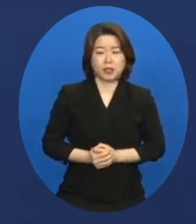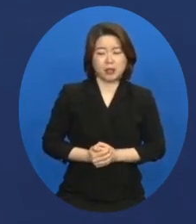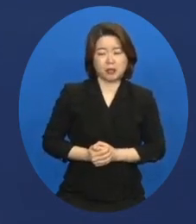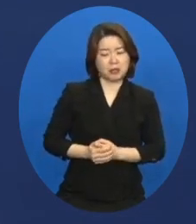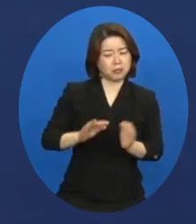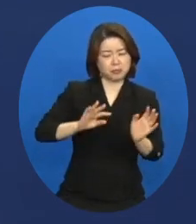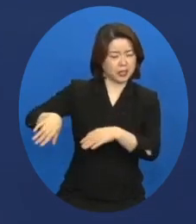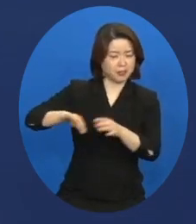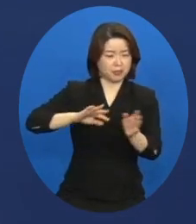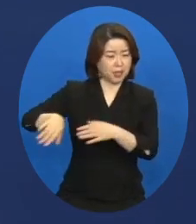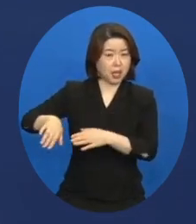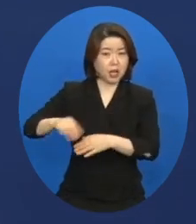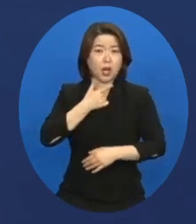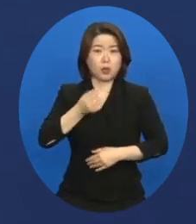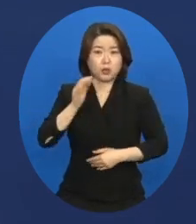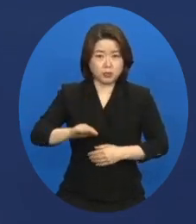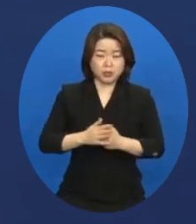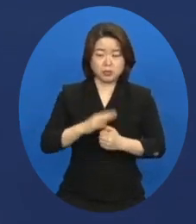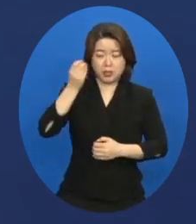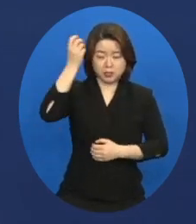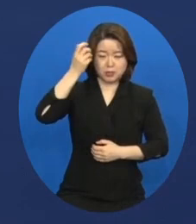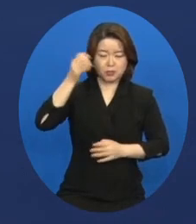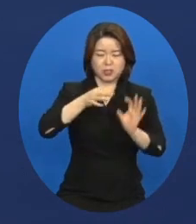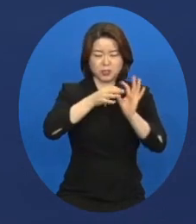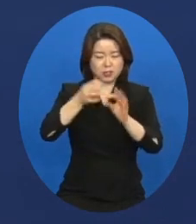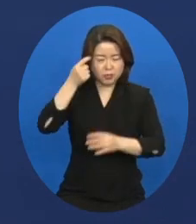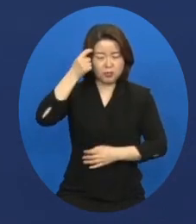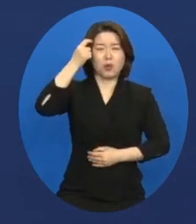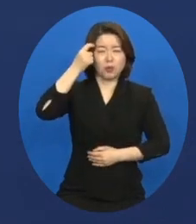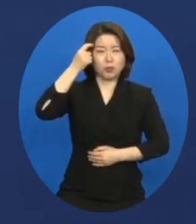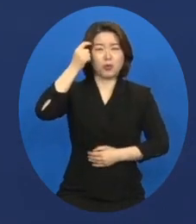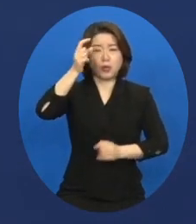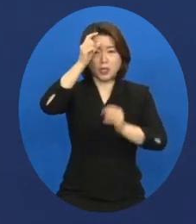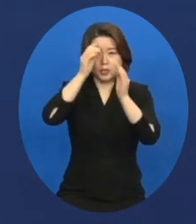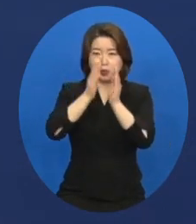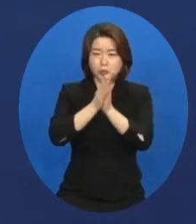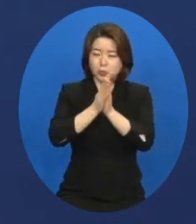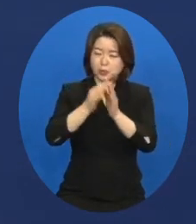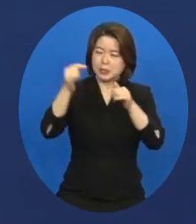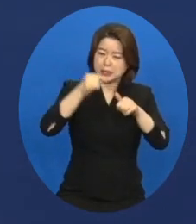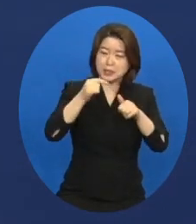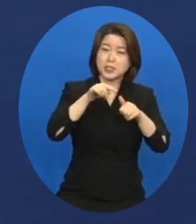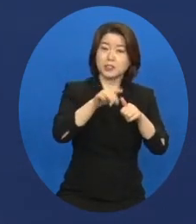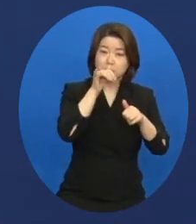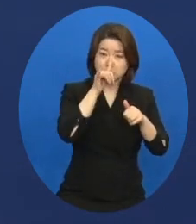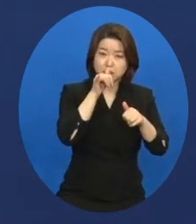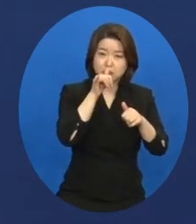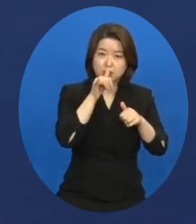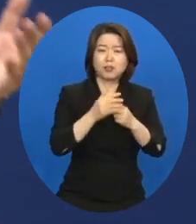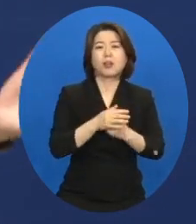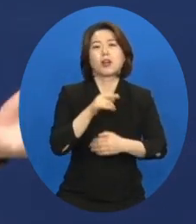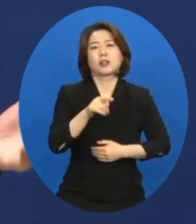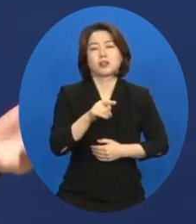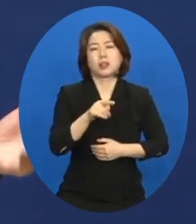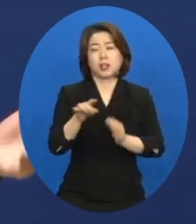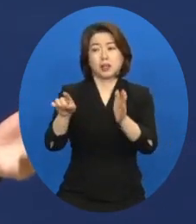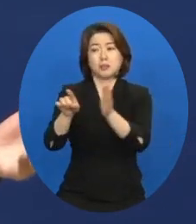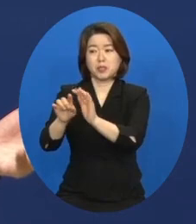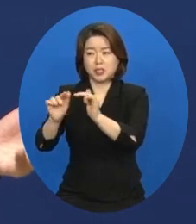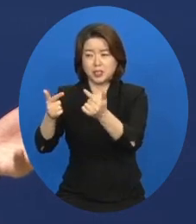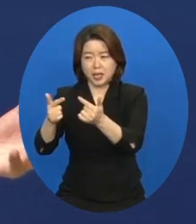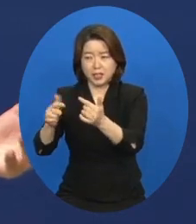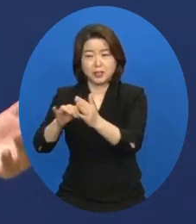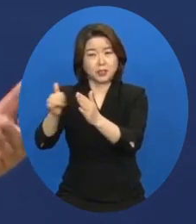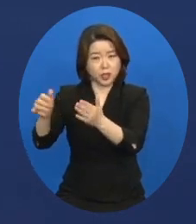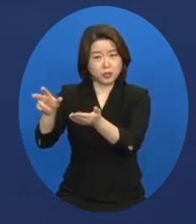떨쳐버리려고 해도 성령께서 계속 생각나게 하고 기도하게 하시는 것이 있지 않습니까? 그게 믿지 않는 가족의 문제일